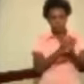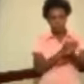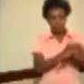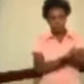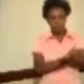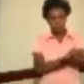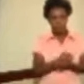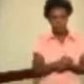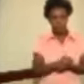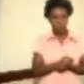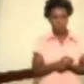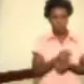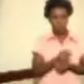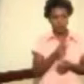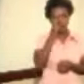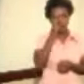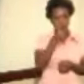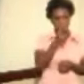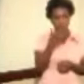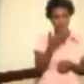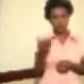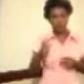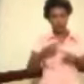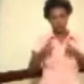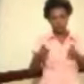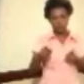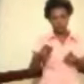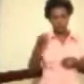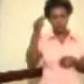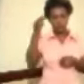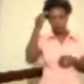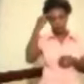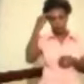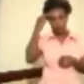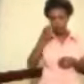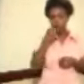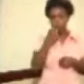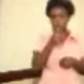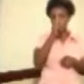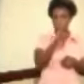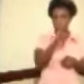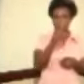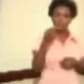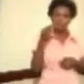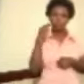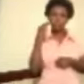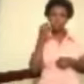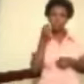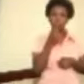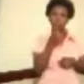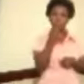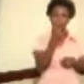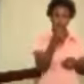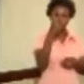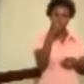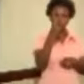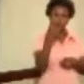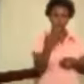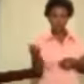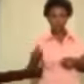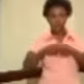faut revoir les traités de libre-échange que Haïti a votés. Donc, ce traité de libre-échange qui mettait Haïti dans une situation côté nous obligeait